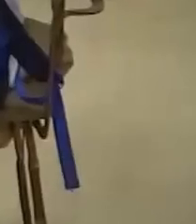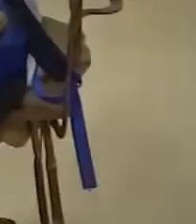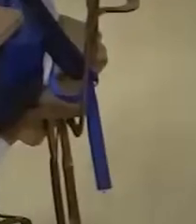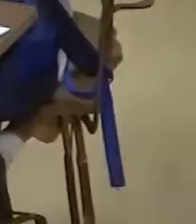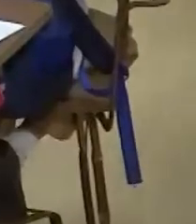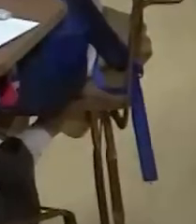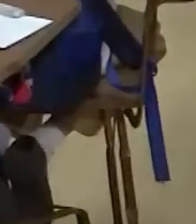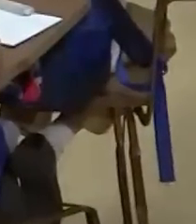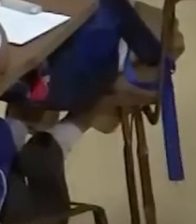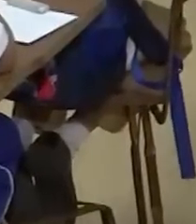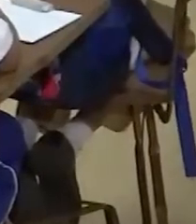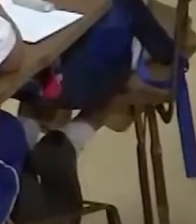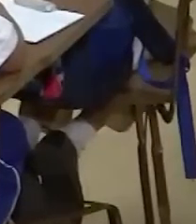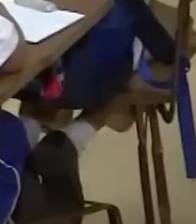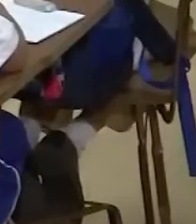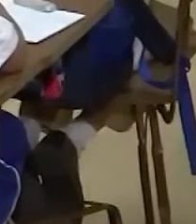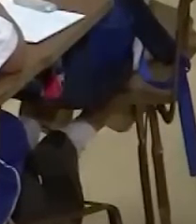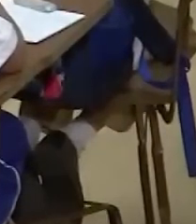horas.